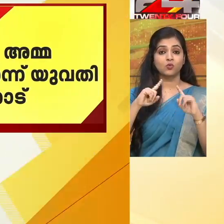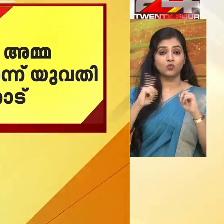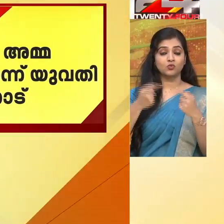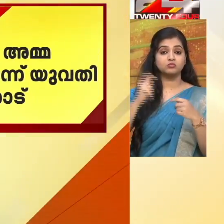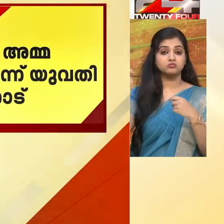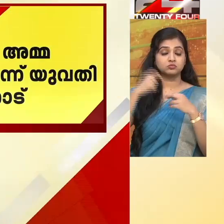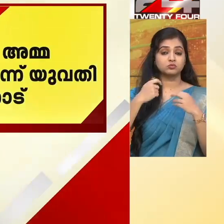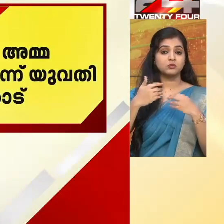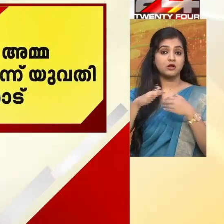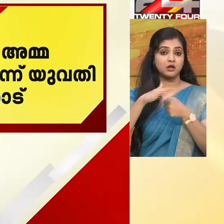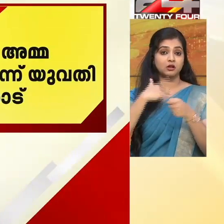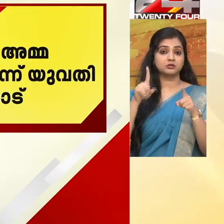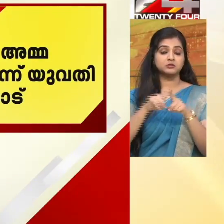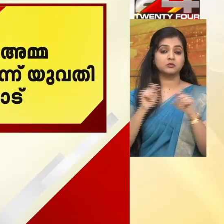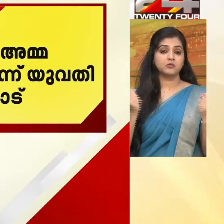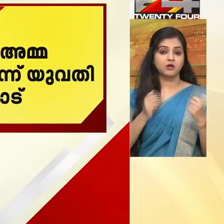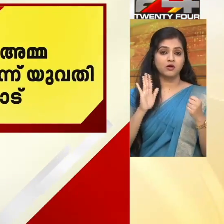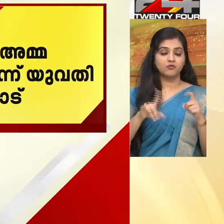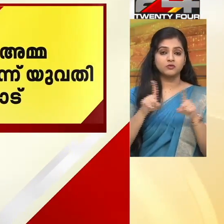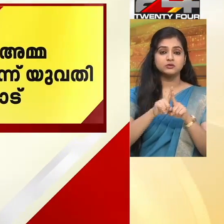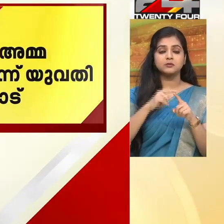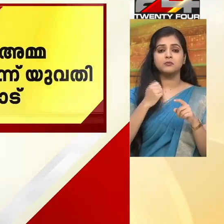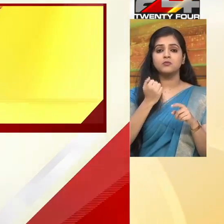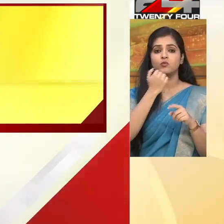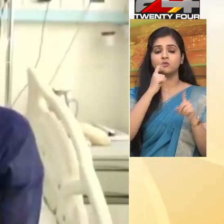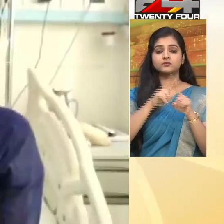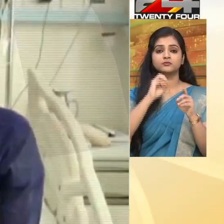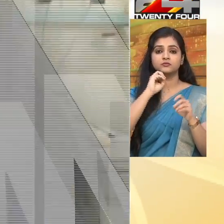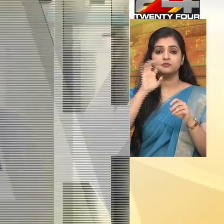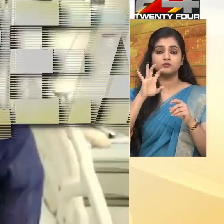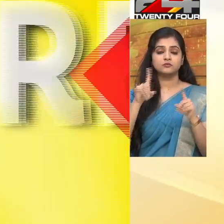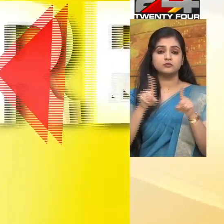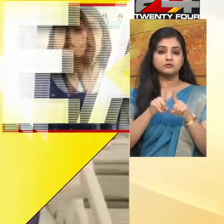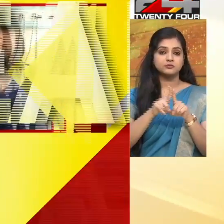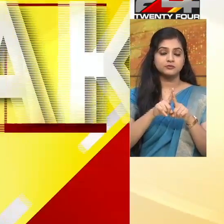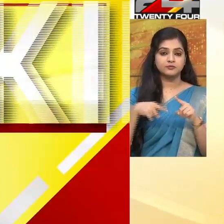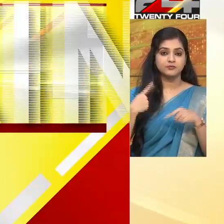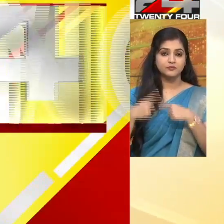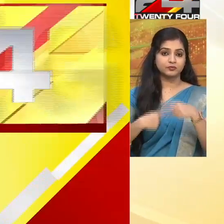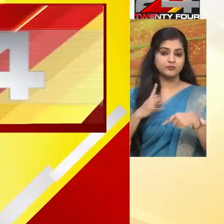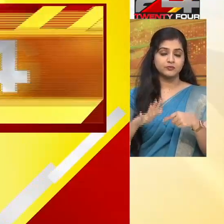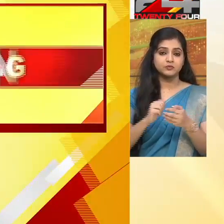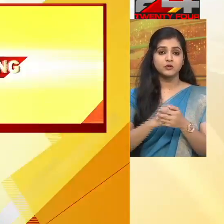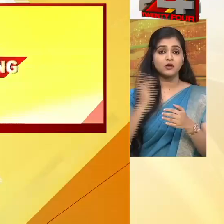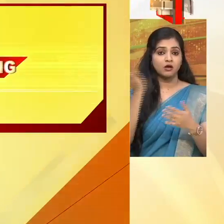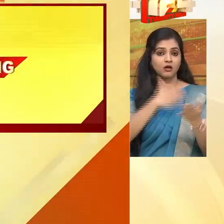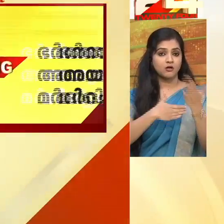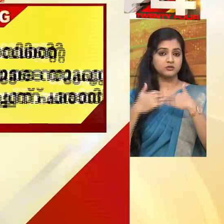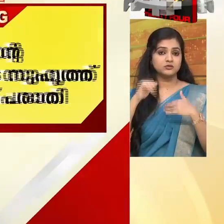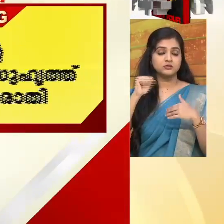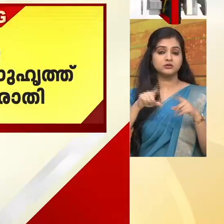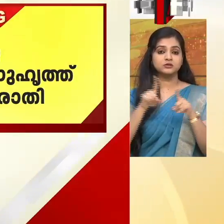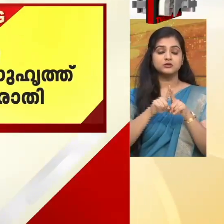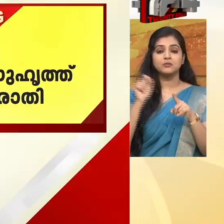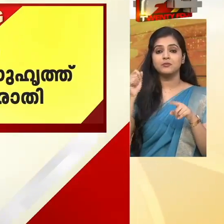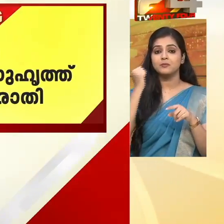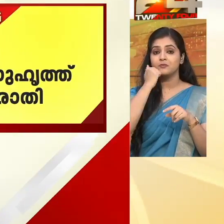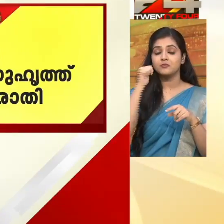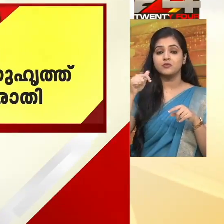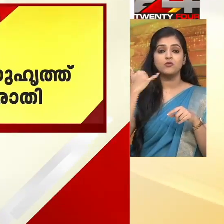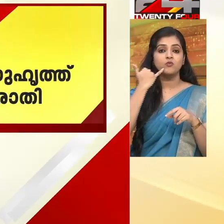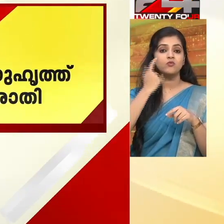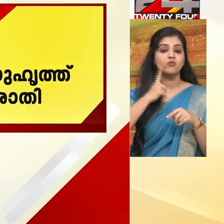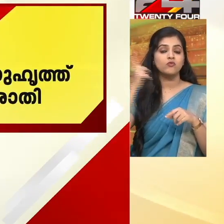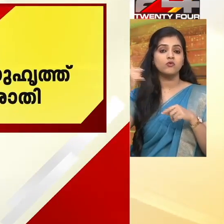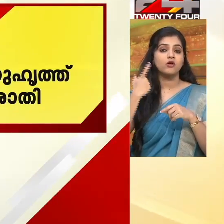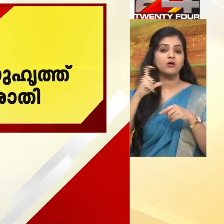പൊളിക്കണടാ നേടാ അവളിലും അവൻ വന്നെന്റെ റൂം തല്ലി പൊളിക്കണു എന്നെ തല്ലാൻ വന്നു എന്ന് നോണ പറഞ്ഞ് ഫോണിക്കോടെ